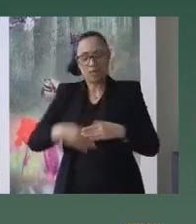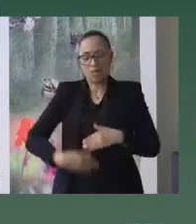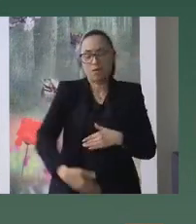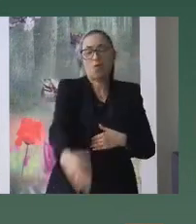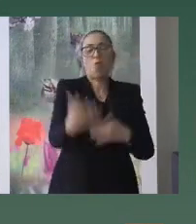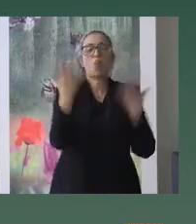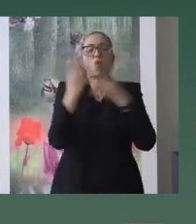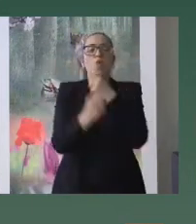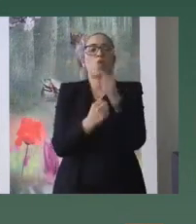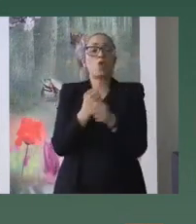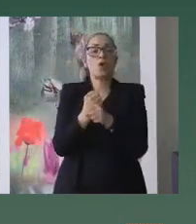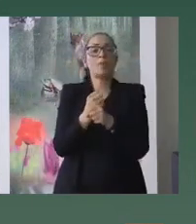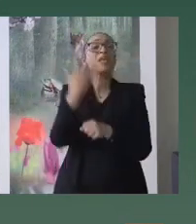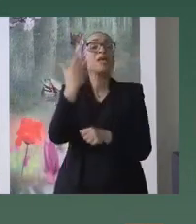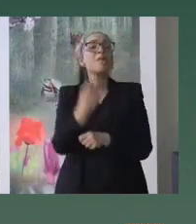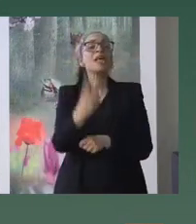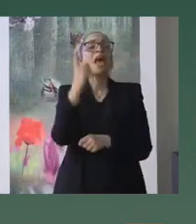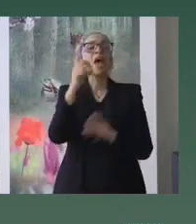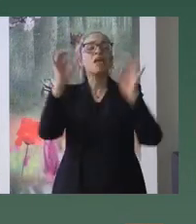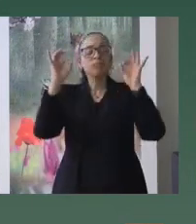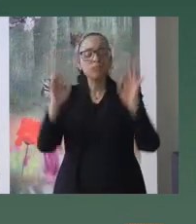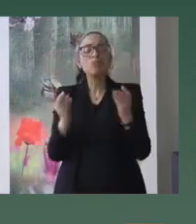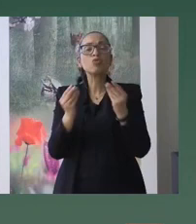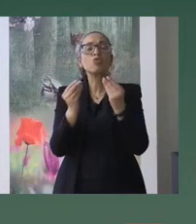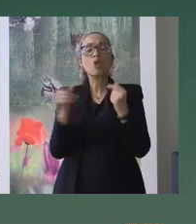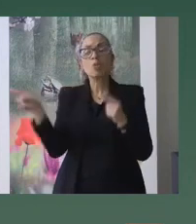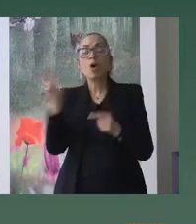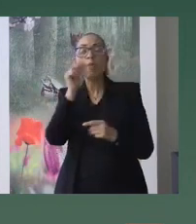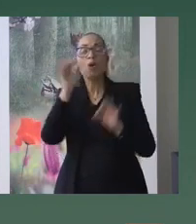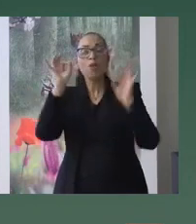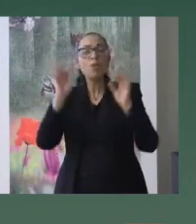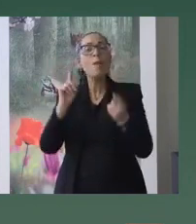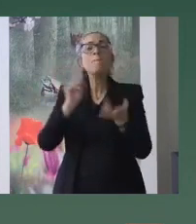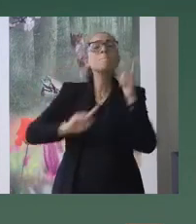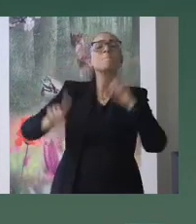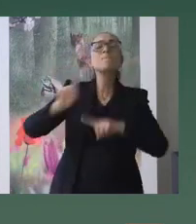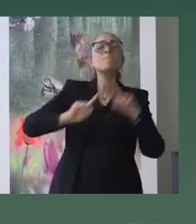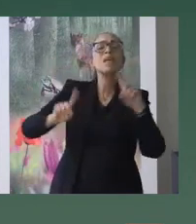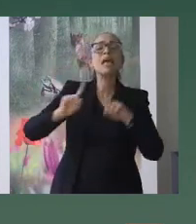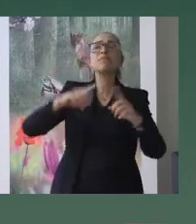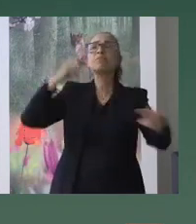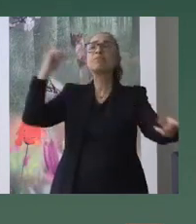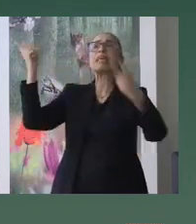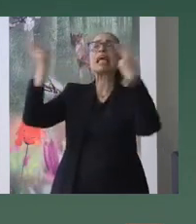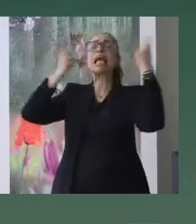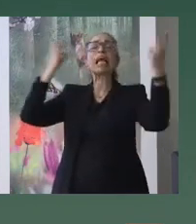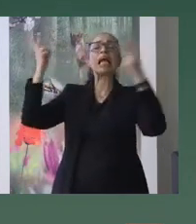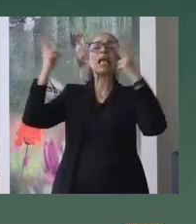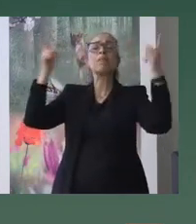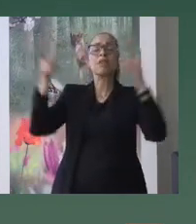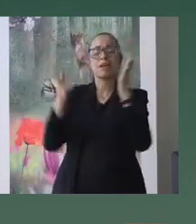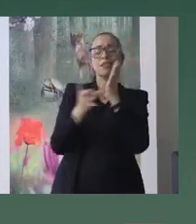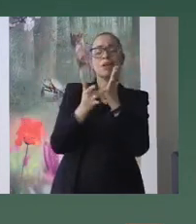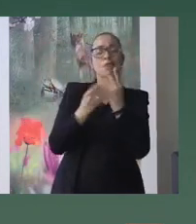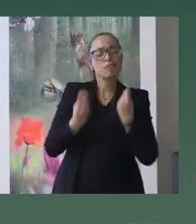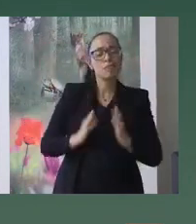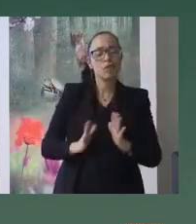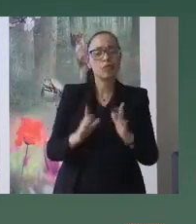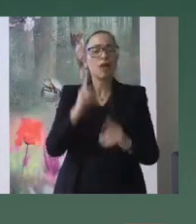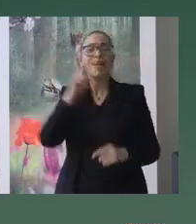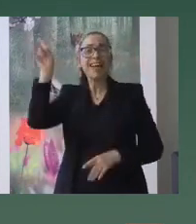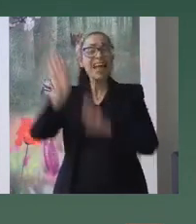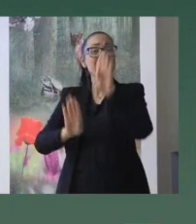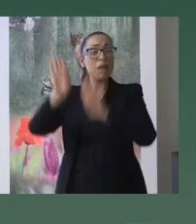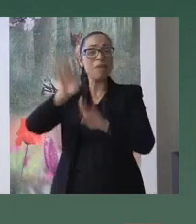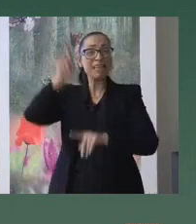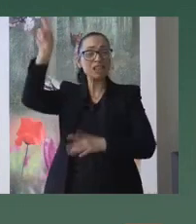δεκαετία. Ξέρετε, υπάρχει ένας πολύ ασφαλής τρόπος να παρακολουθήσεις ποιες κλιματικές τεχνολογίες θα πάνε καλύτερα. Να κοιτάξεις το χρηματιστήριο της